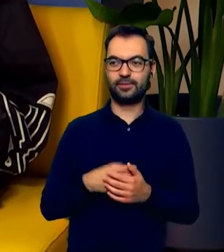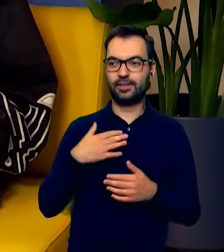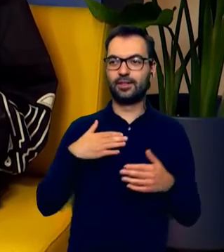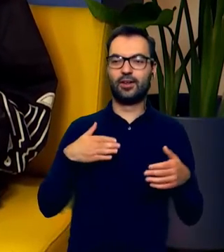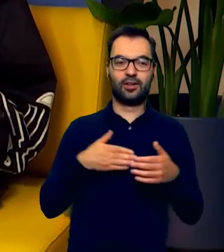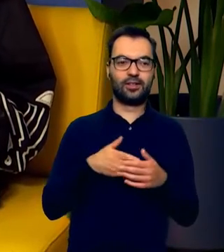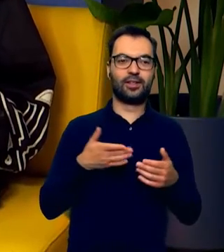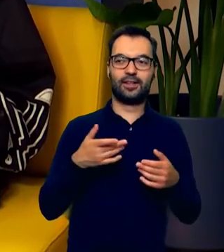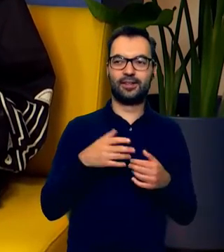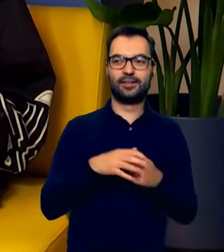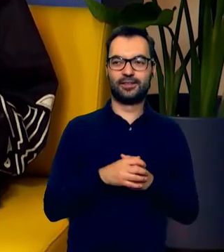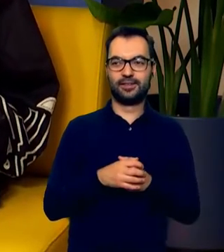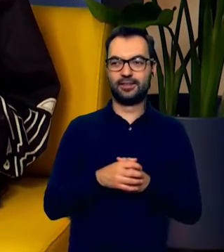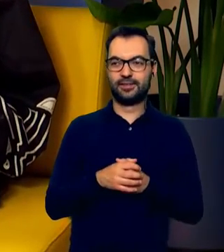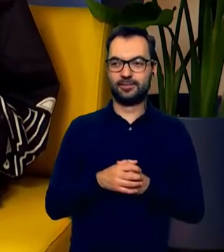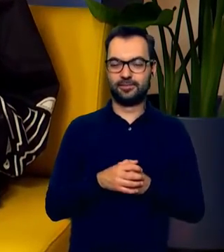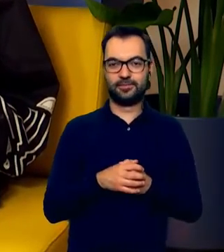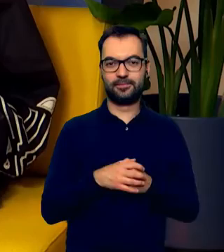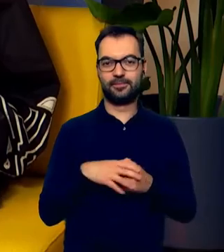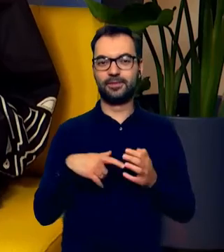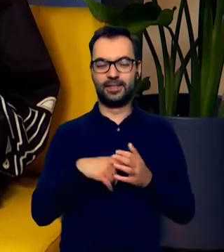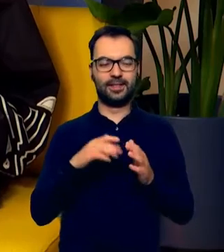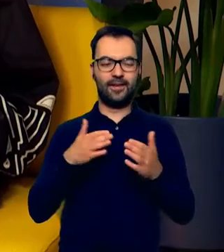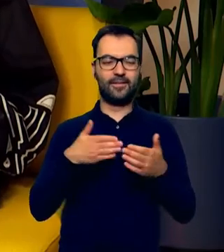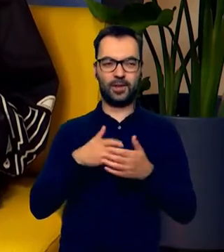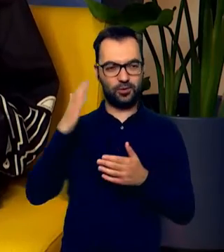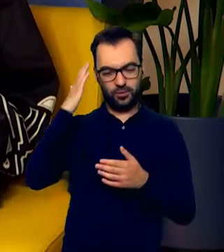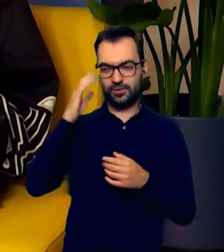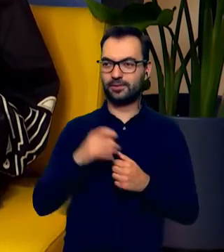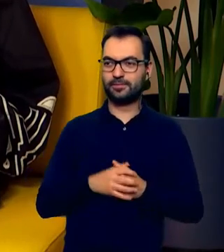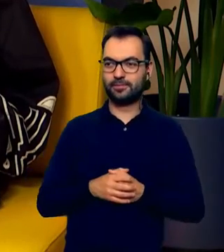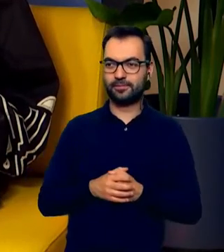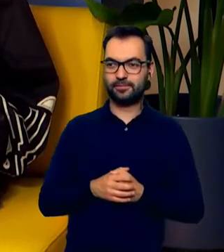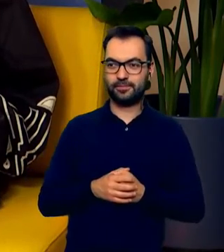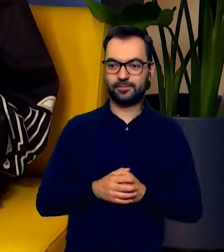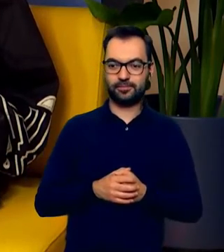ograniczoną retoryczną. Retoryczną w głowie, no. Tak.